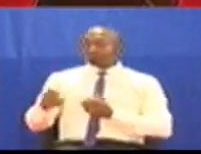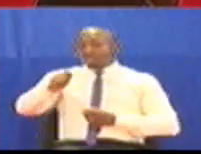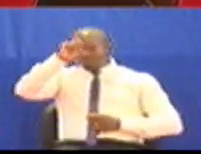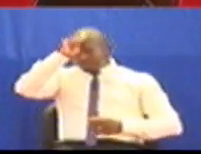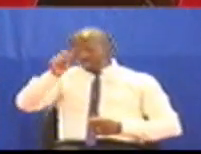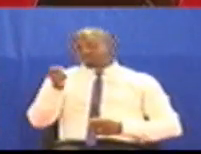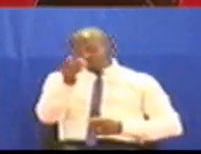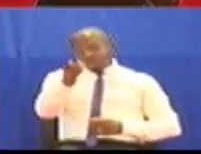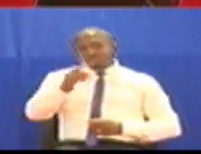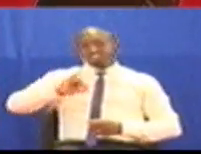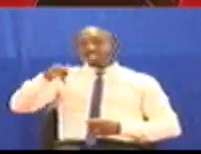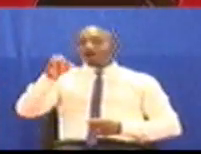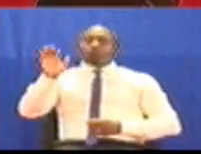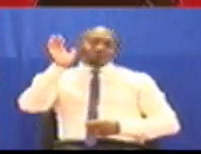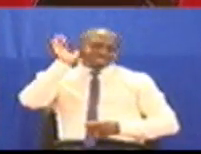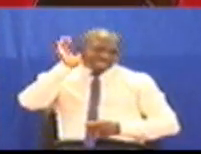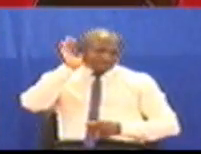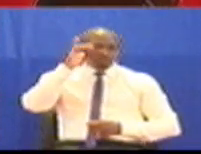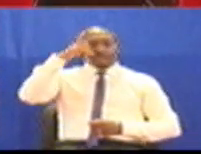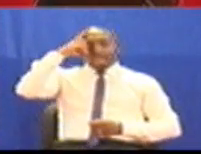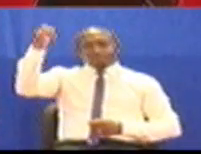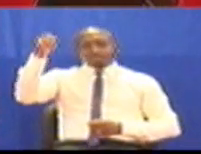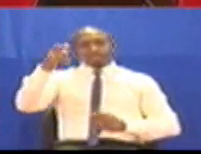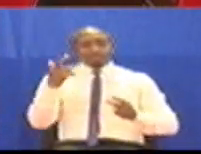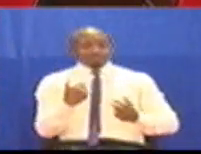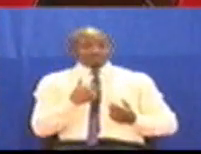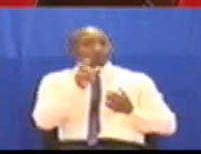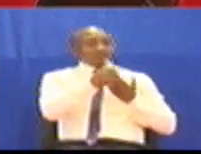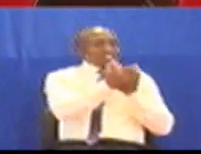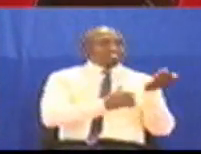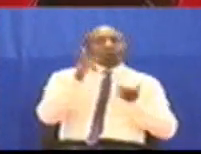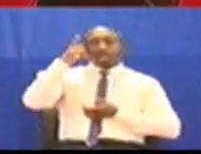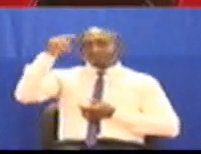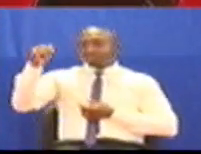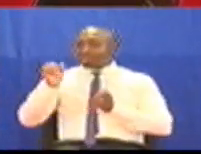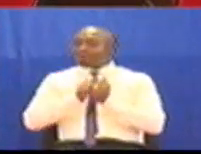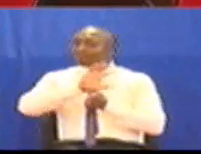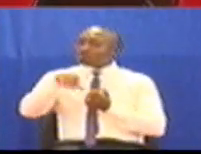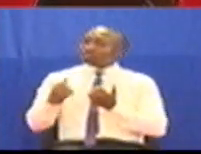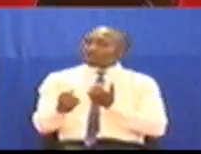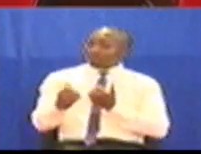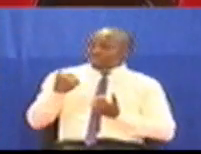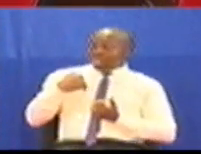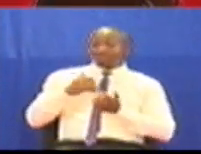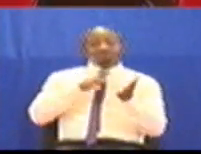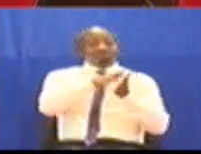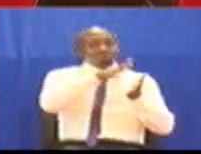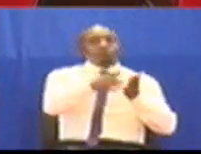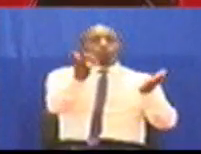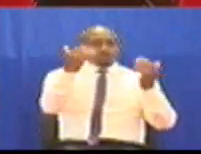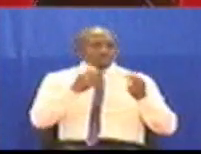kuwa ni msikivu sana, tunaamini na wananchi wa Mtwara wanaamini kwamba haya yote ambayo wamenituma kuja kukueleza utayafanyia kazi mwaka